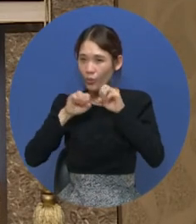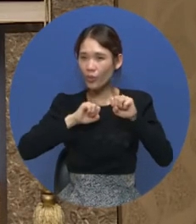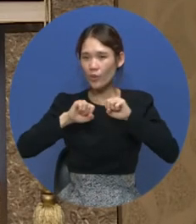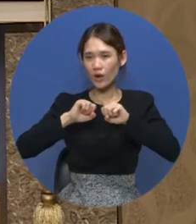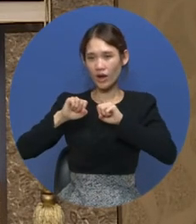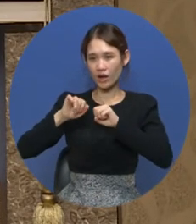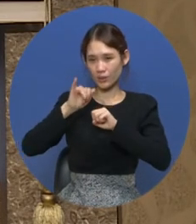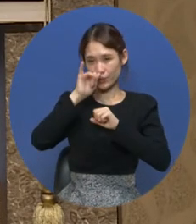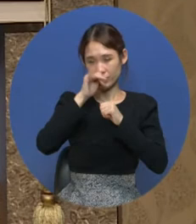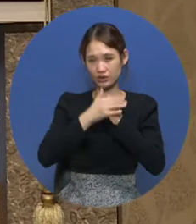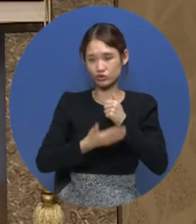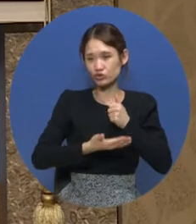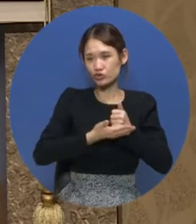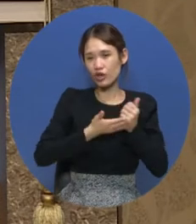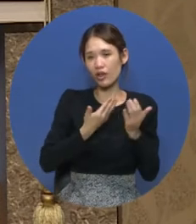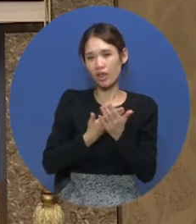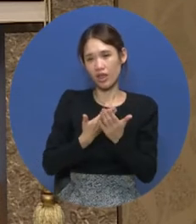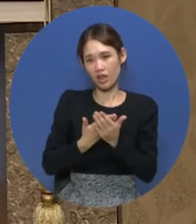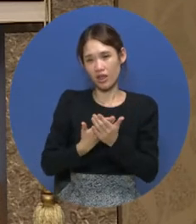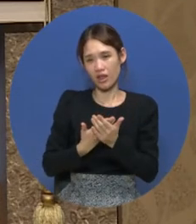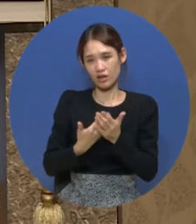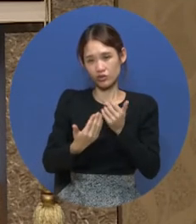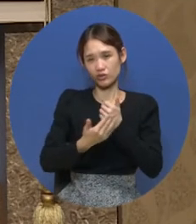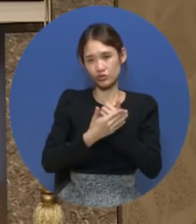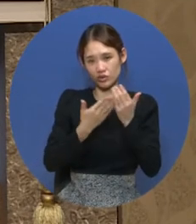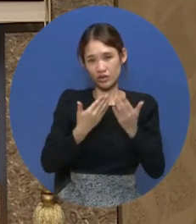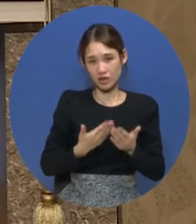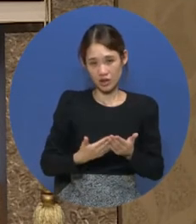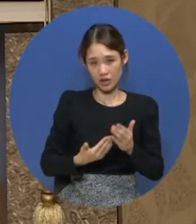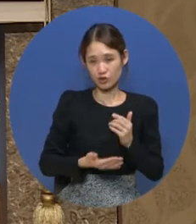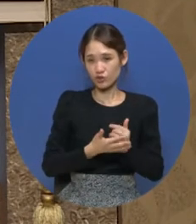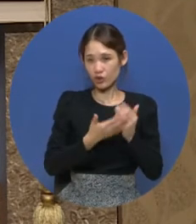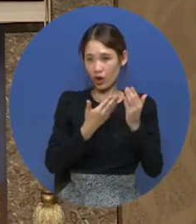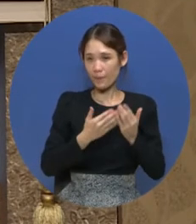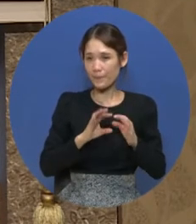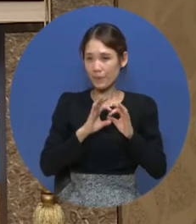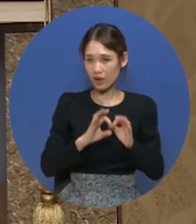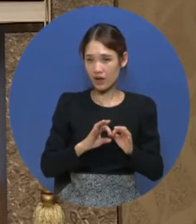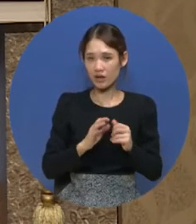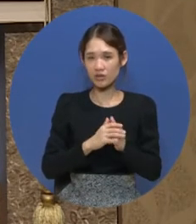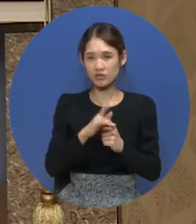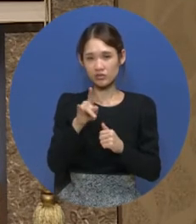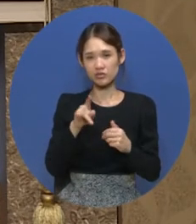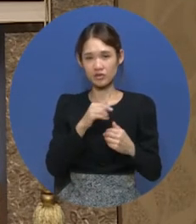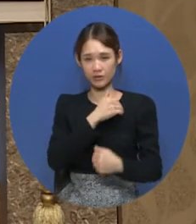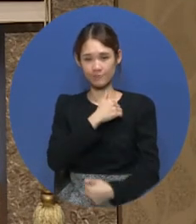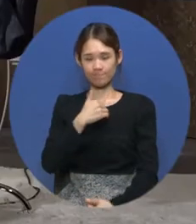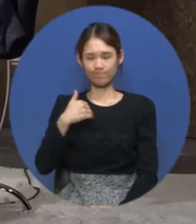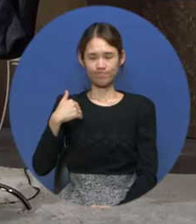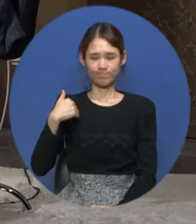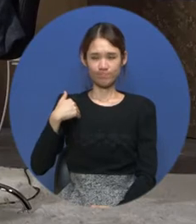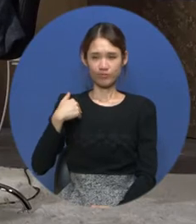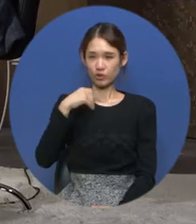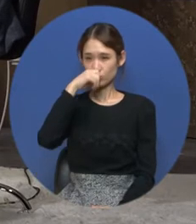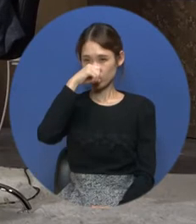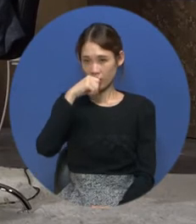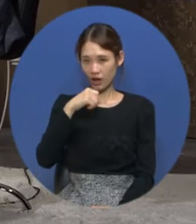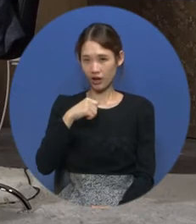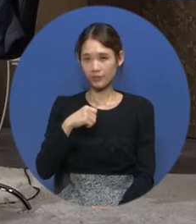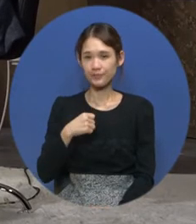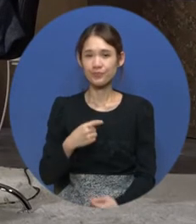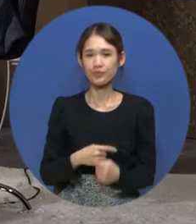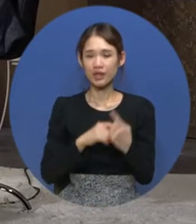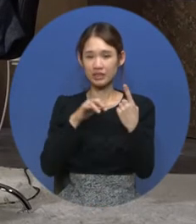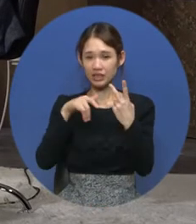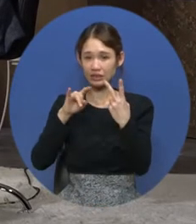추천을 해 주십시오 아래 갖고 추천을 받아서 그 분들한테 지급을 해서 그 분들인데 만족도가 높습니다 5 예 그럼 1차